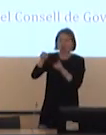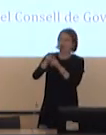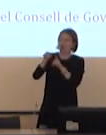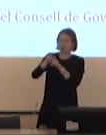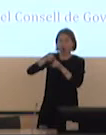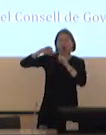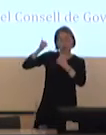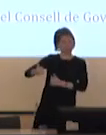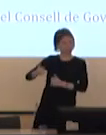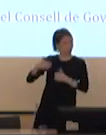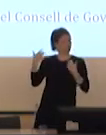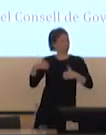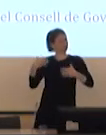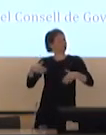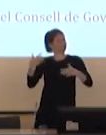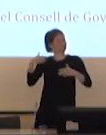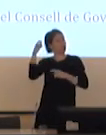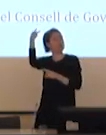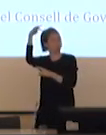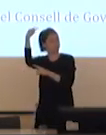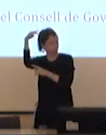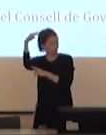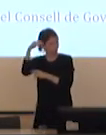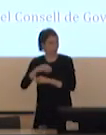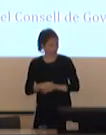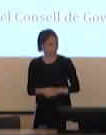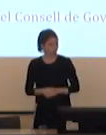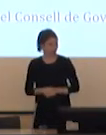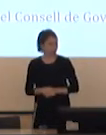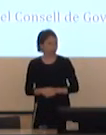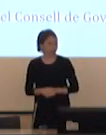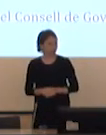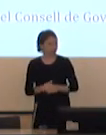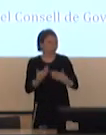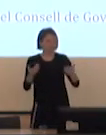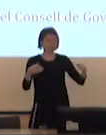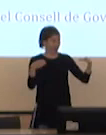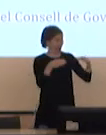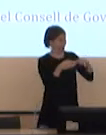aquest curs va ser una aposta molt fort de la Pompeu Fabra.